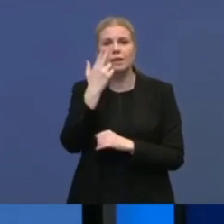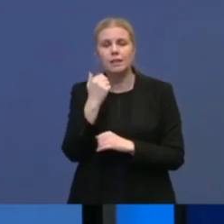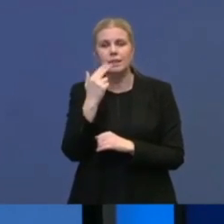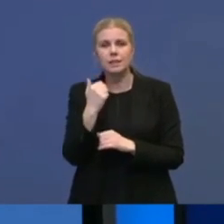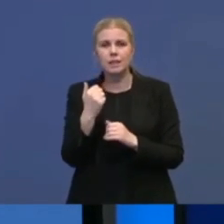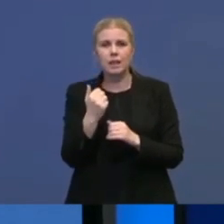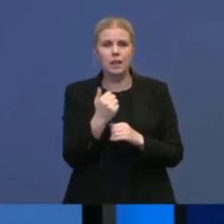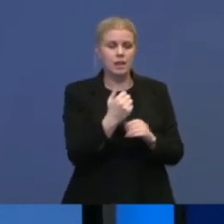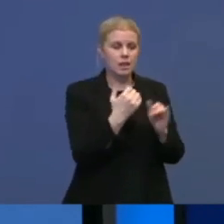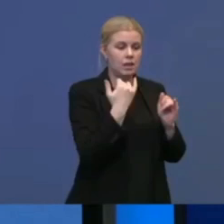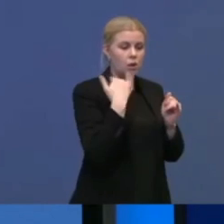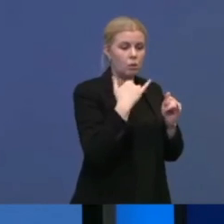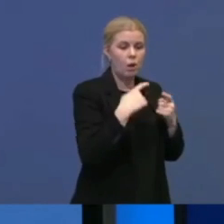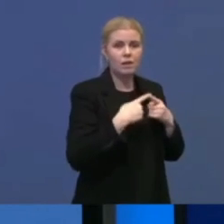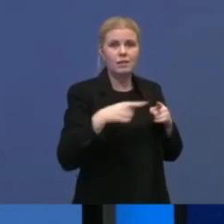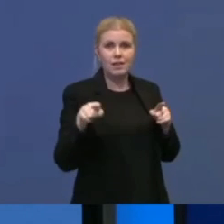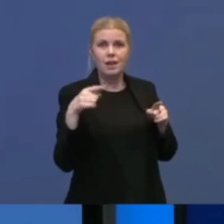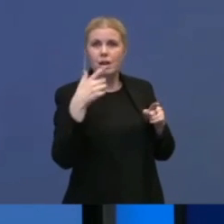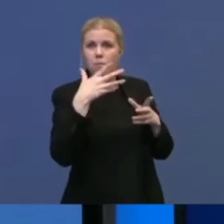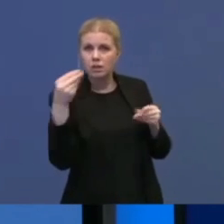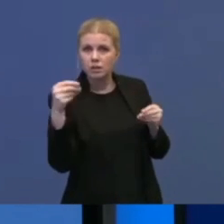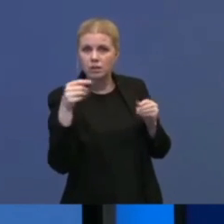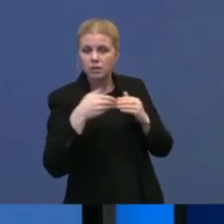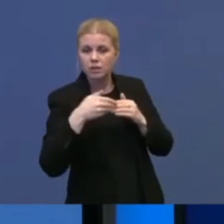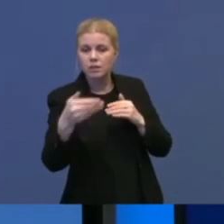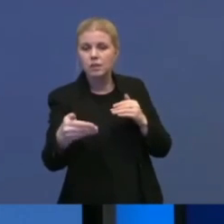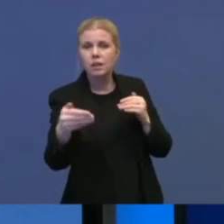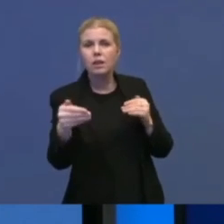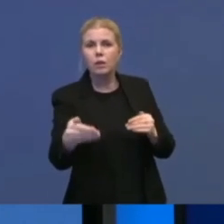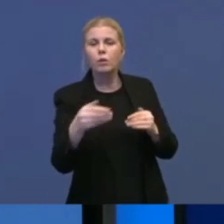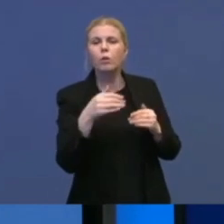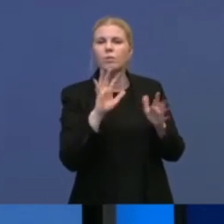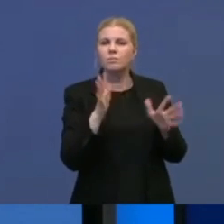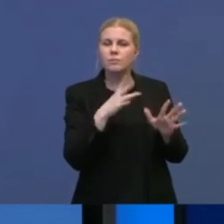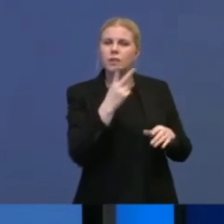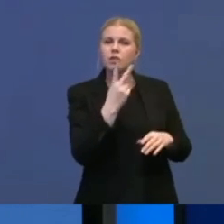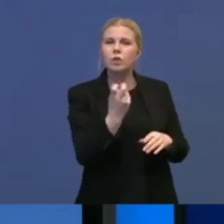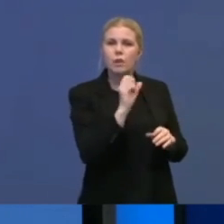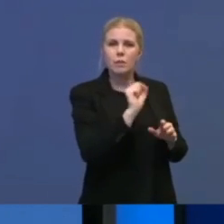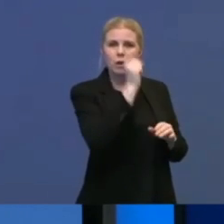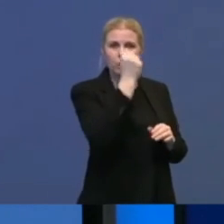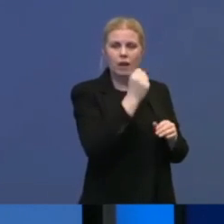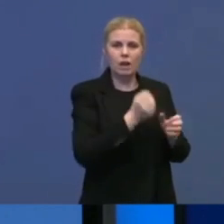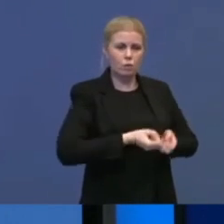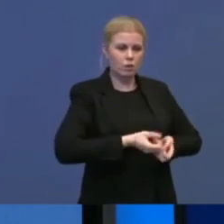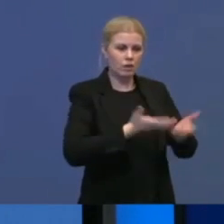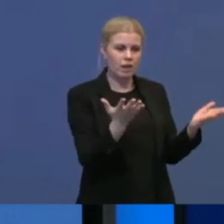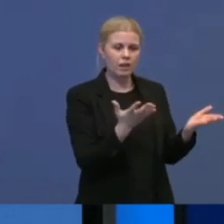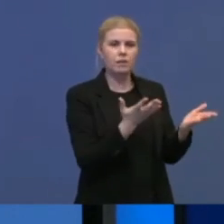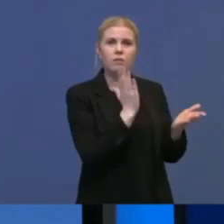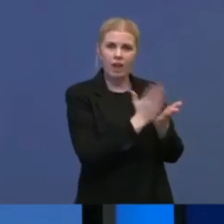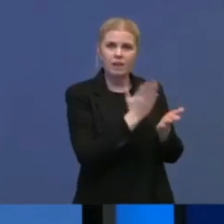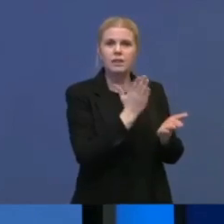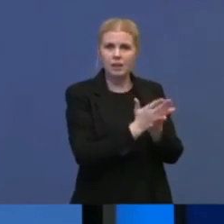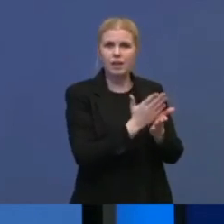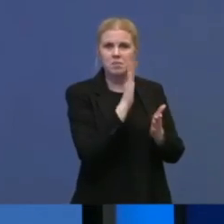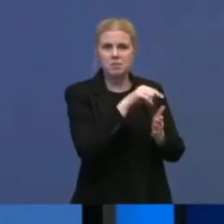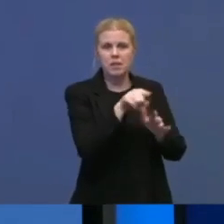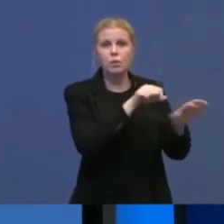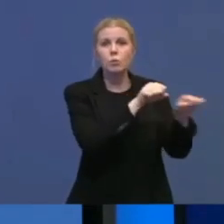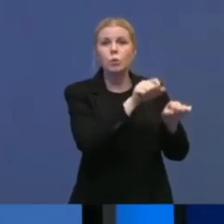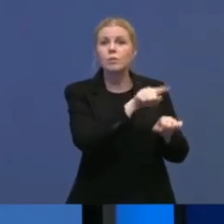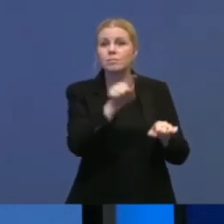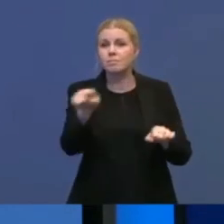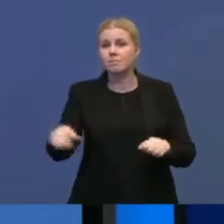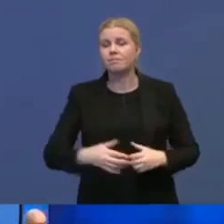heishiis in la kainusdea 10 miliyano isparisod mudada janayyo ila maarsalabukun labaatan ila bada taasoo qiyastilabat 10 miliyan lesieyi